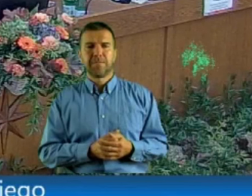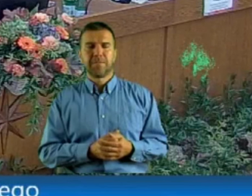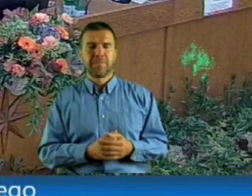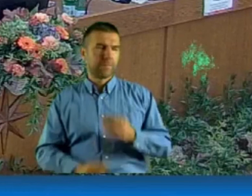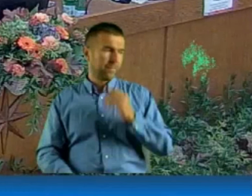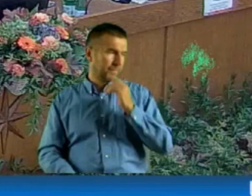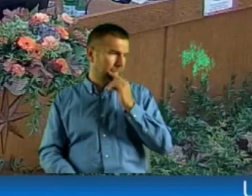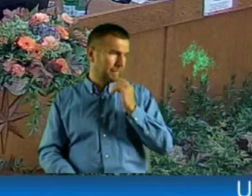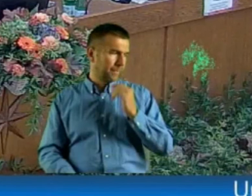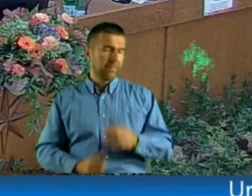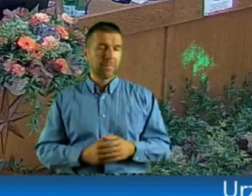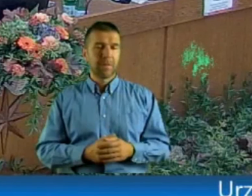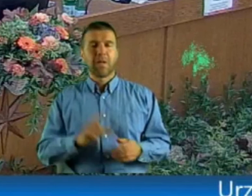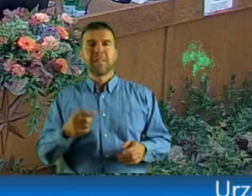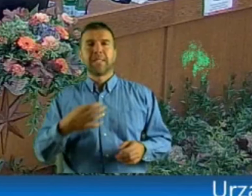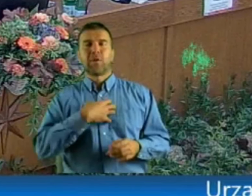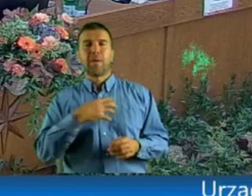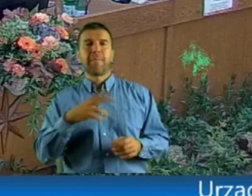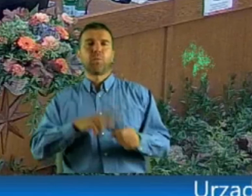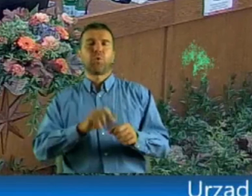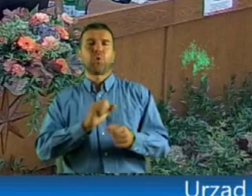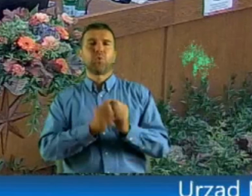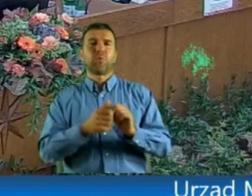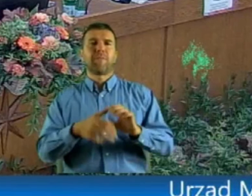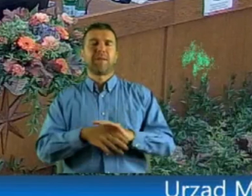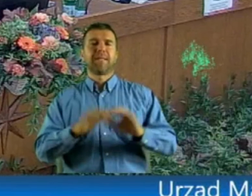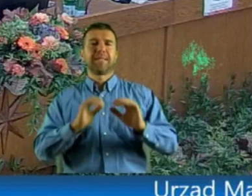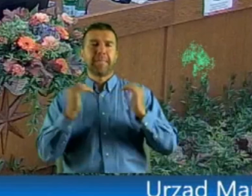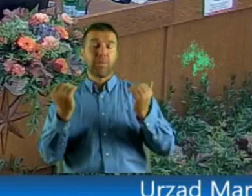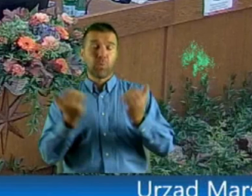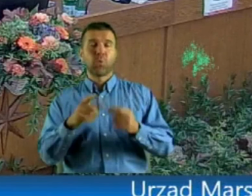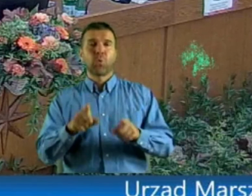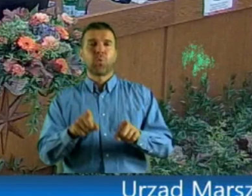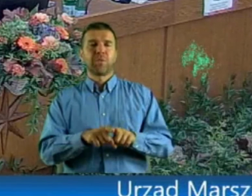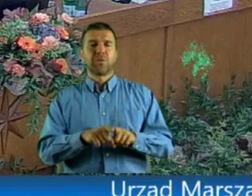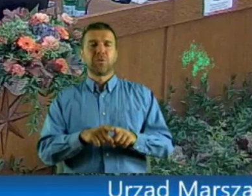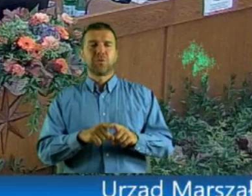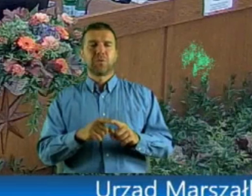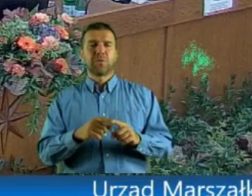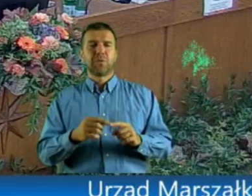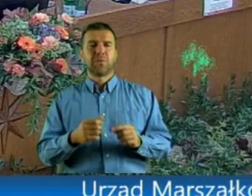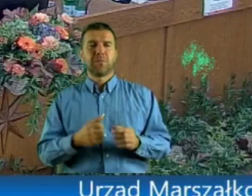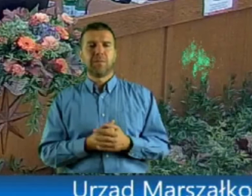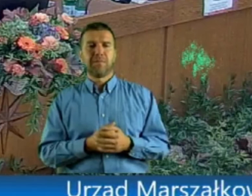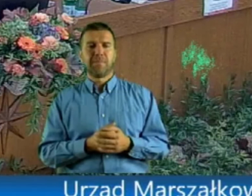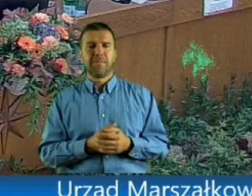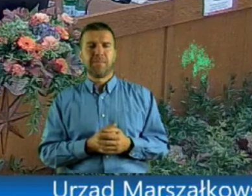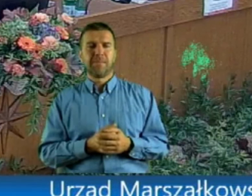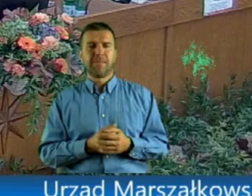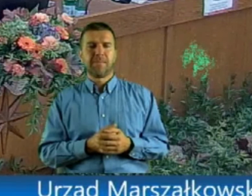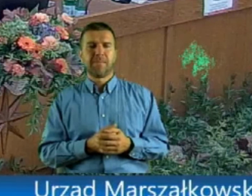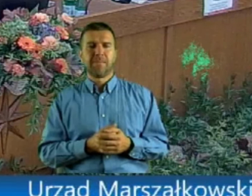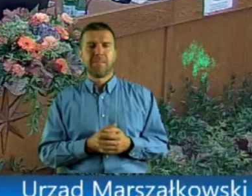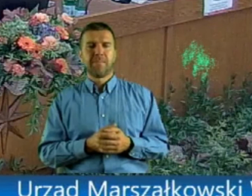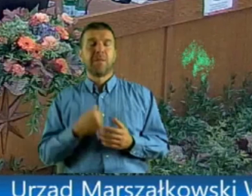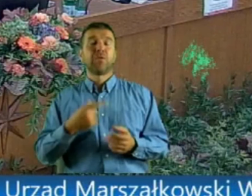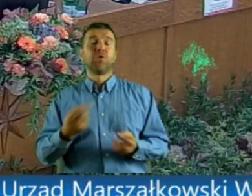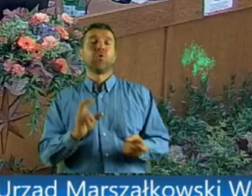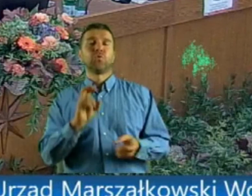kancelarii sejmików. Natomiast wychodząc naprzeciw też, jeśli chodzi o to ciało, które